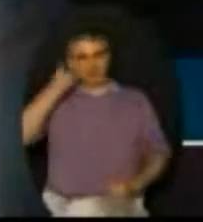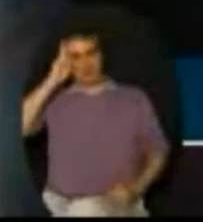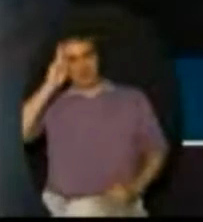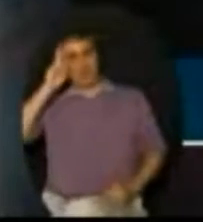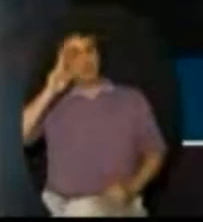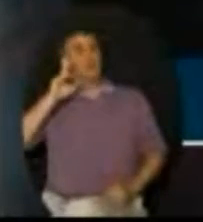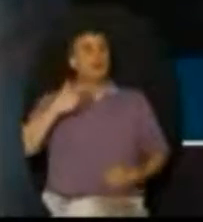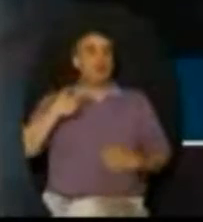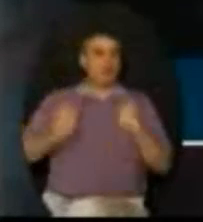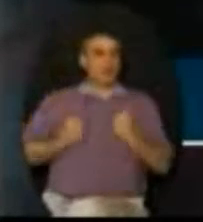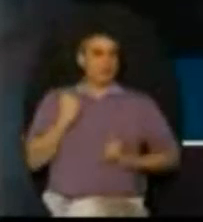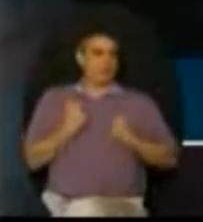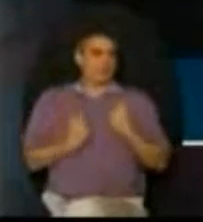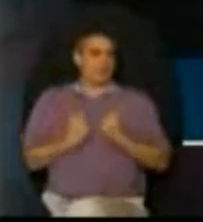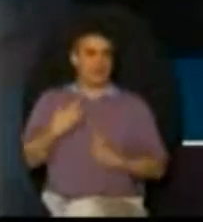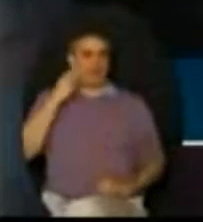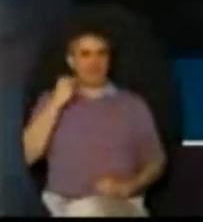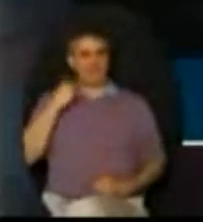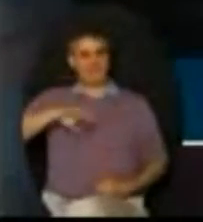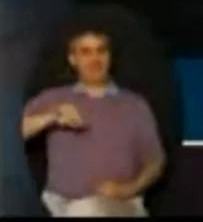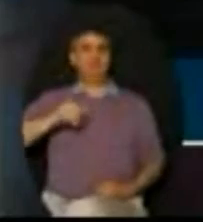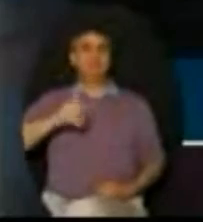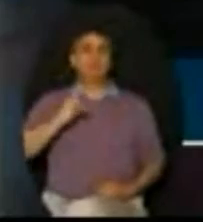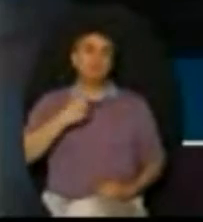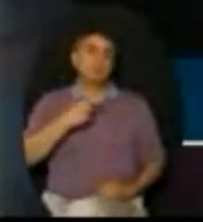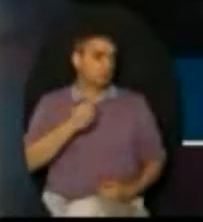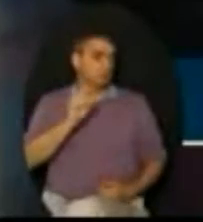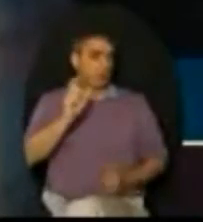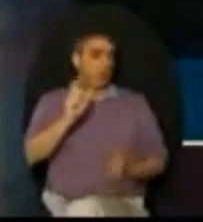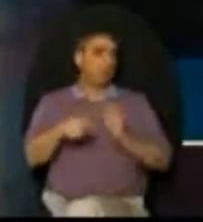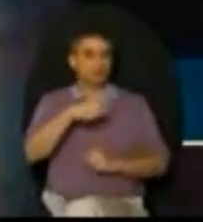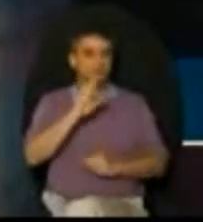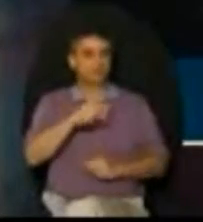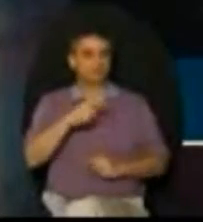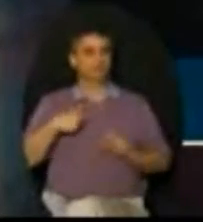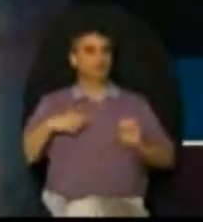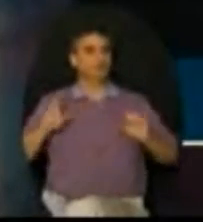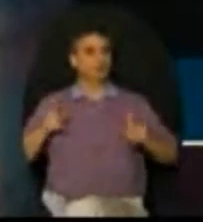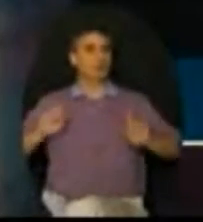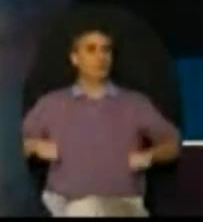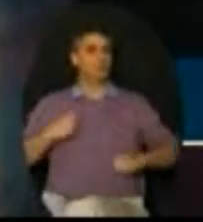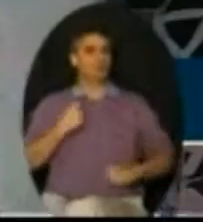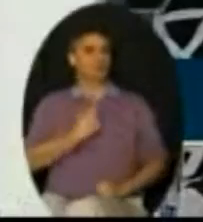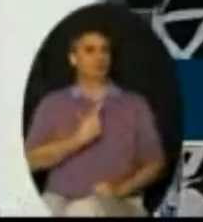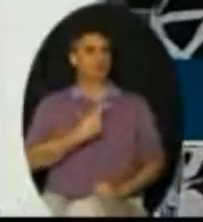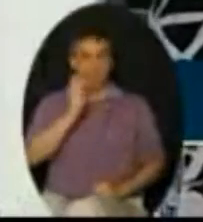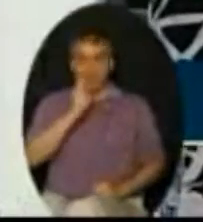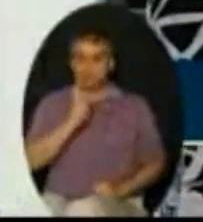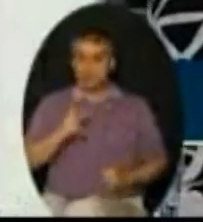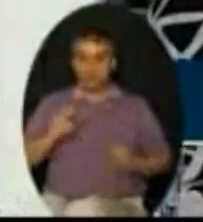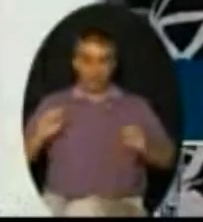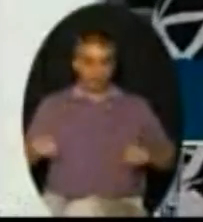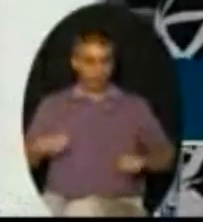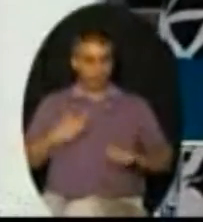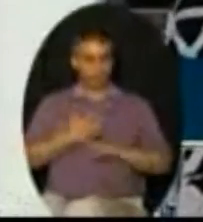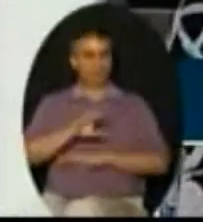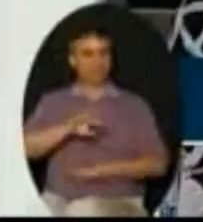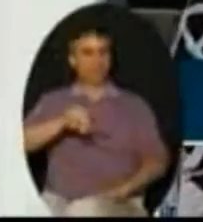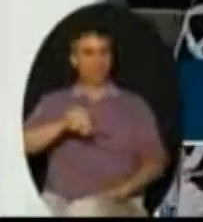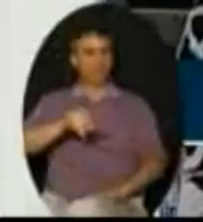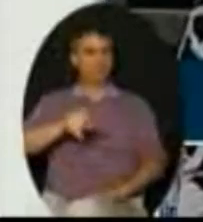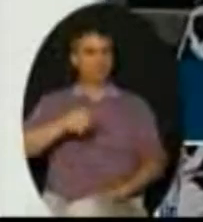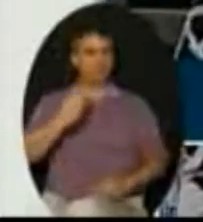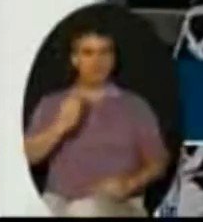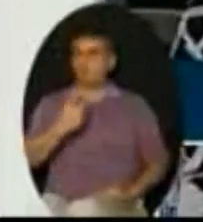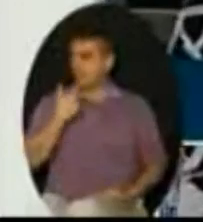הריגוש והאדרנלין והכיף של הקזינו, באמת, זה לאנשים שיש להם שליטה. אדם שיכול לשלוט, להיכנס לקזינו,